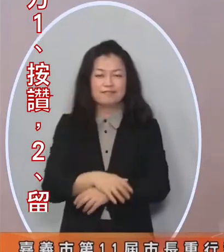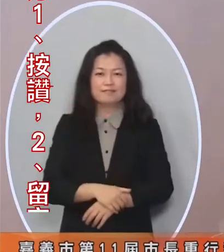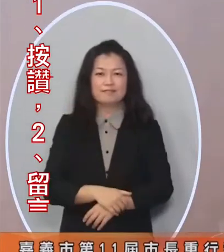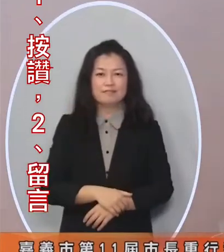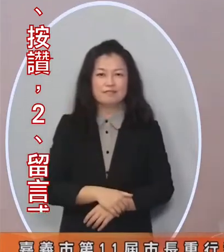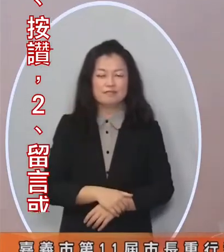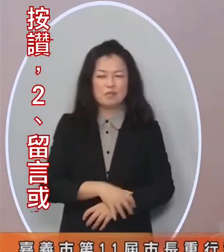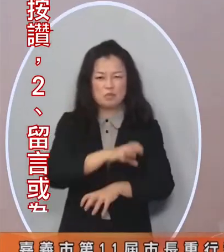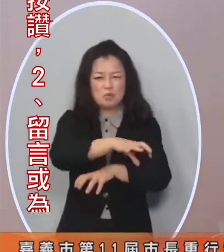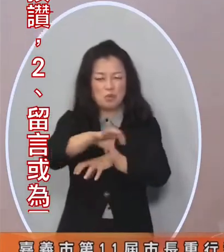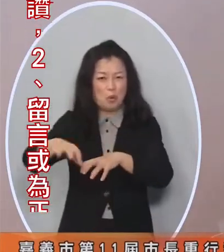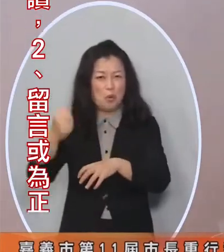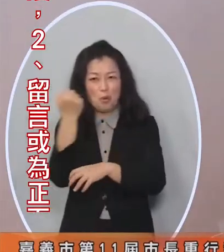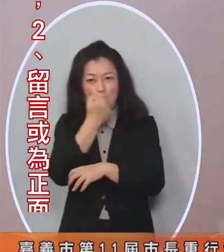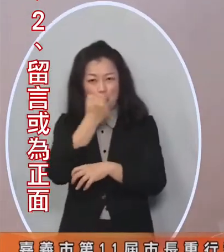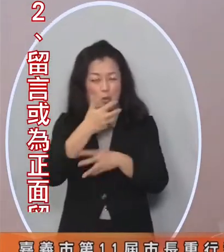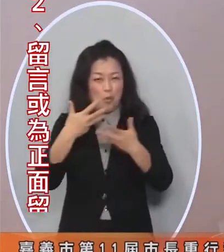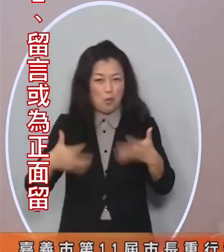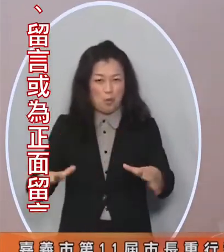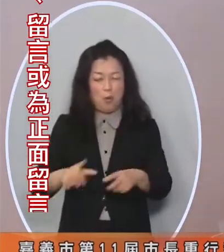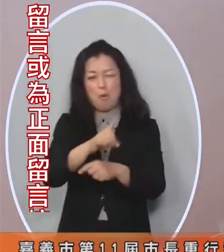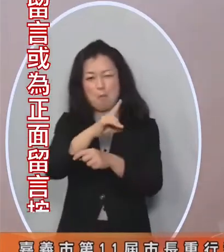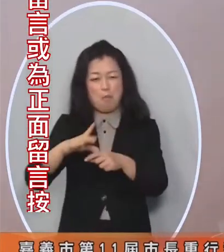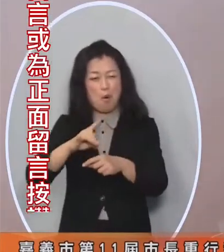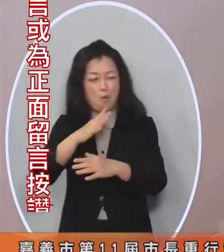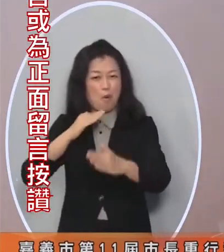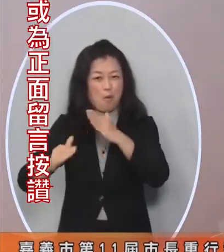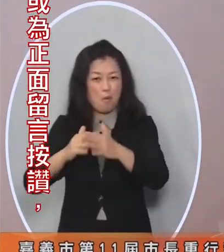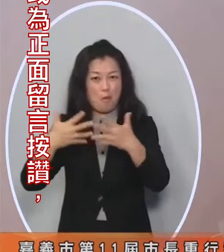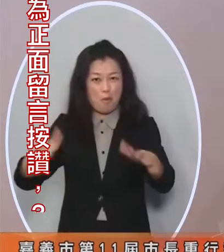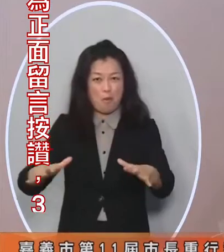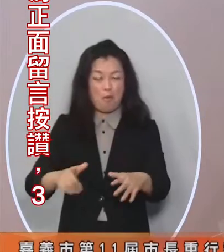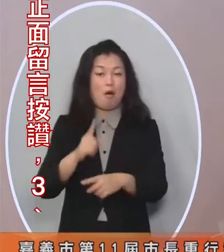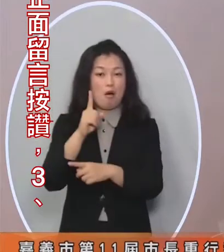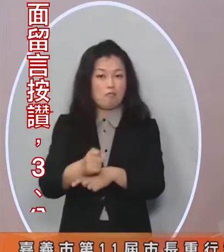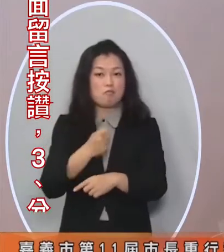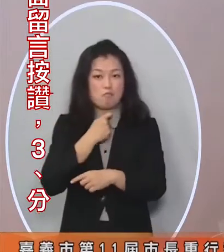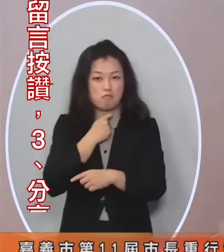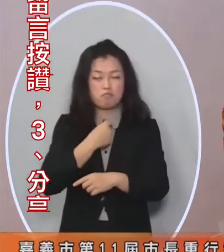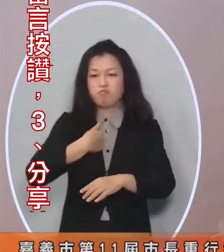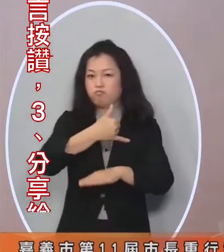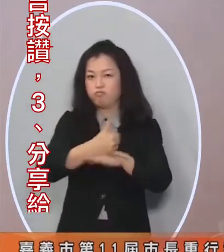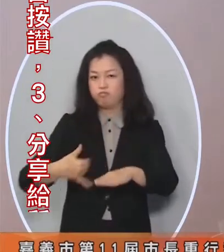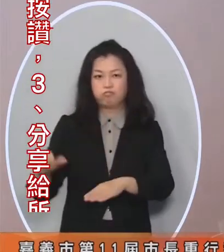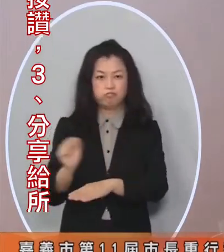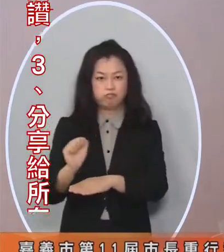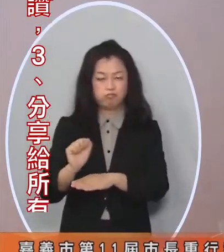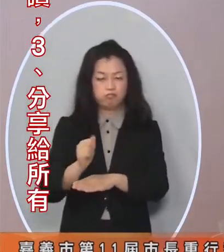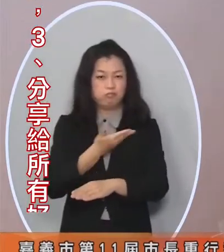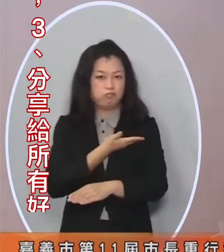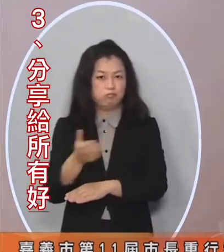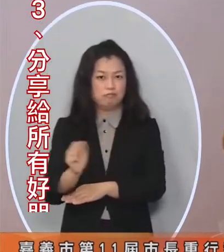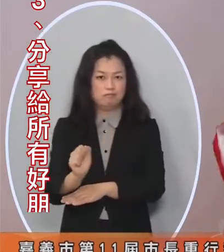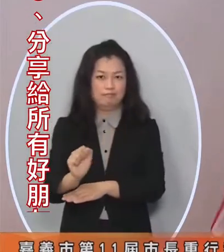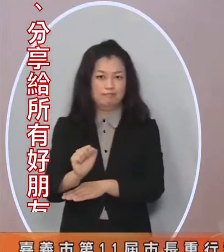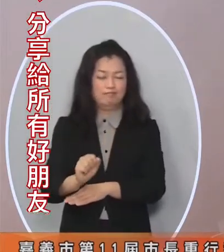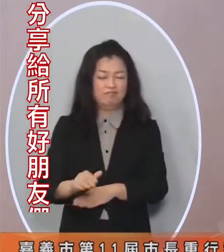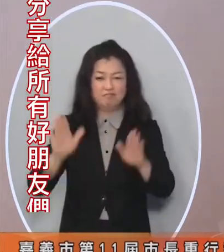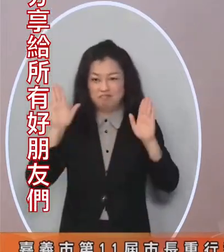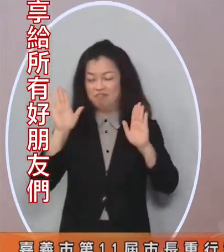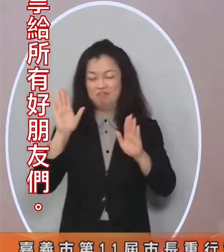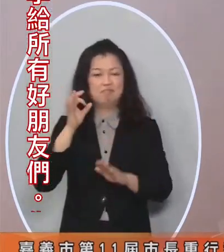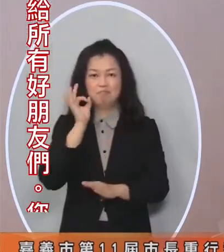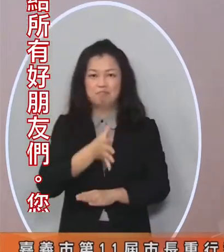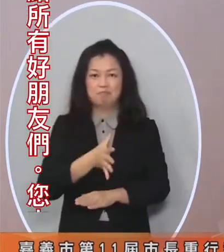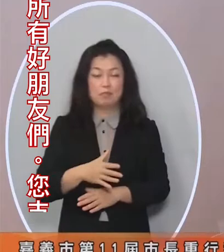豺狼四方都是炮火，宁愿死不退让，宁愿死不投降。